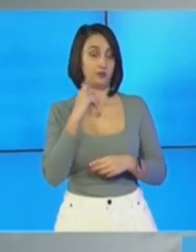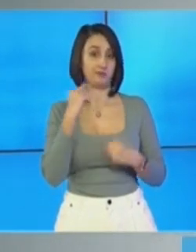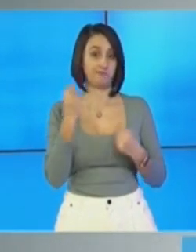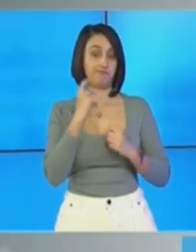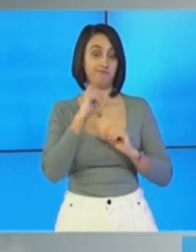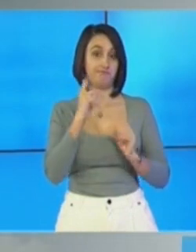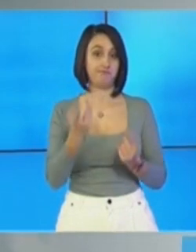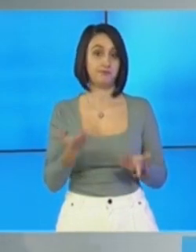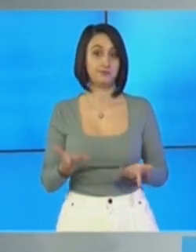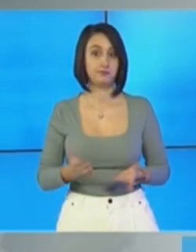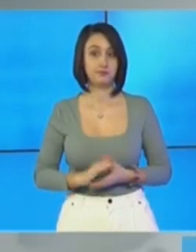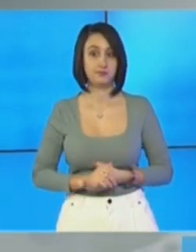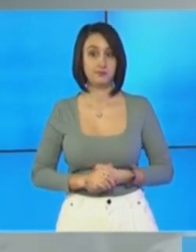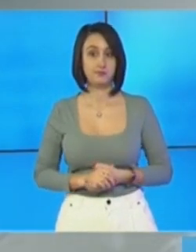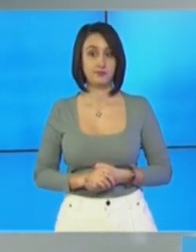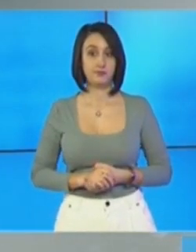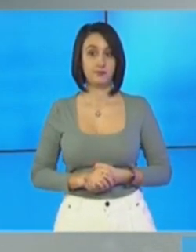nonconformist.